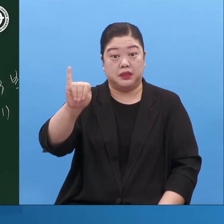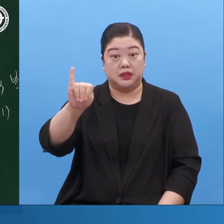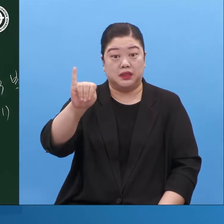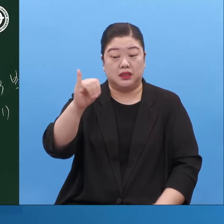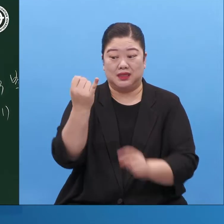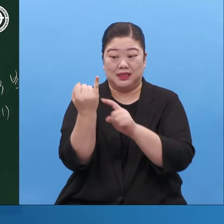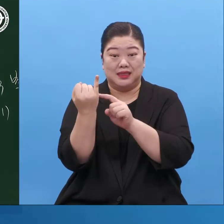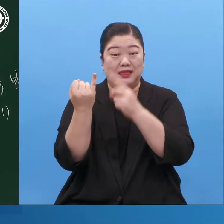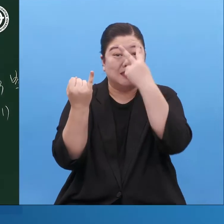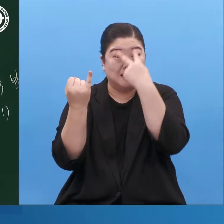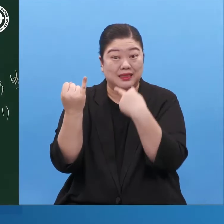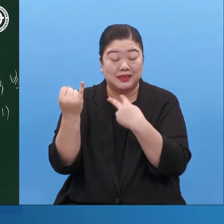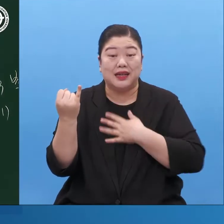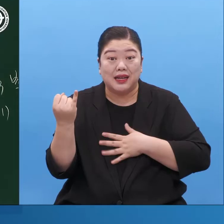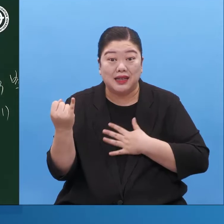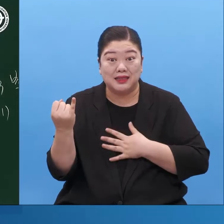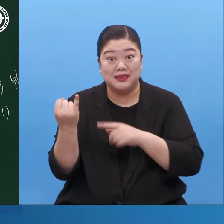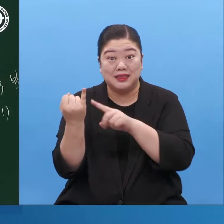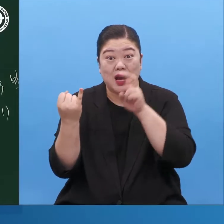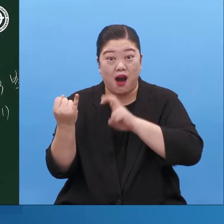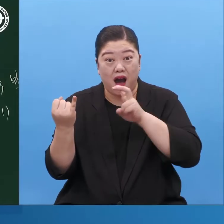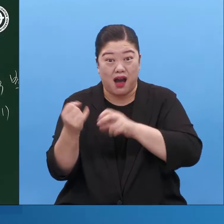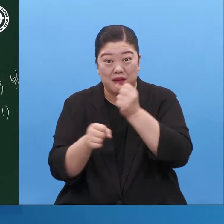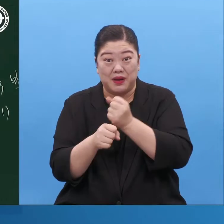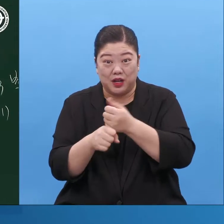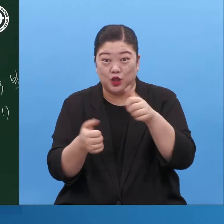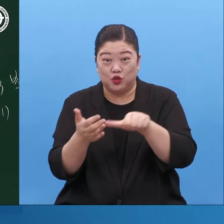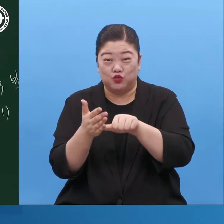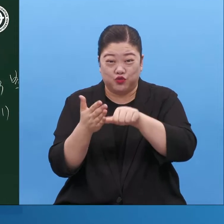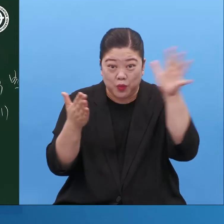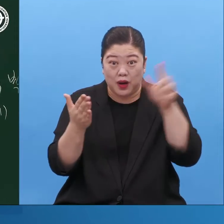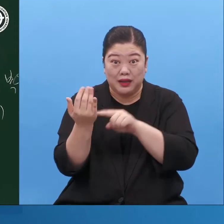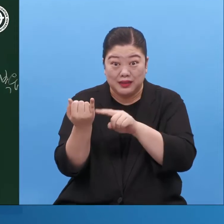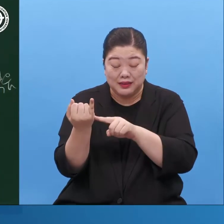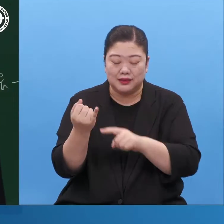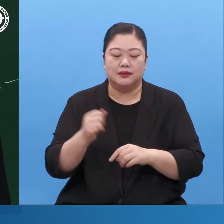이 이상은 더 필요 필요 없다고요 ambah 수만 이